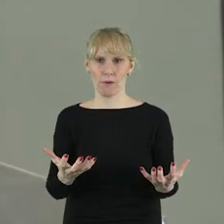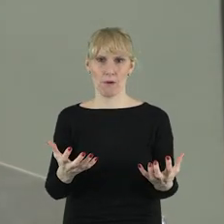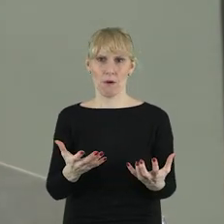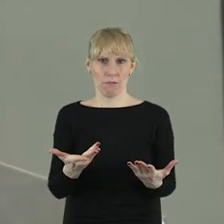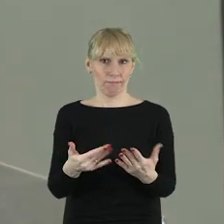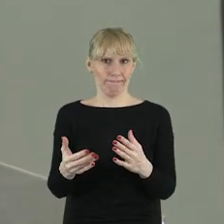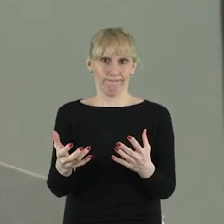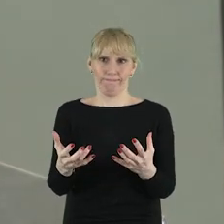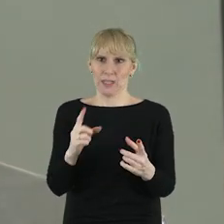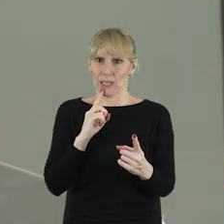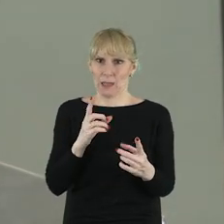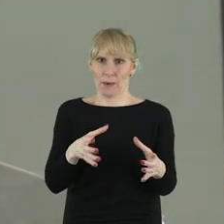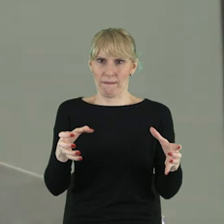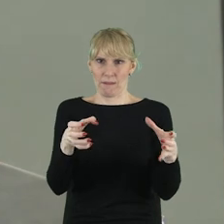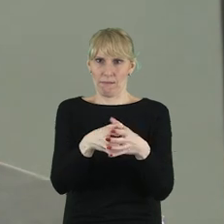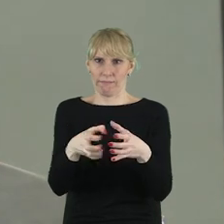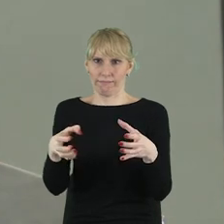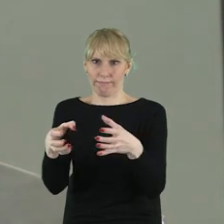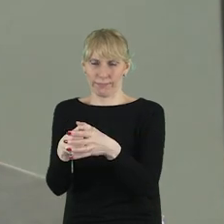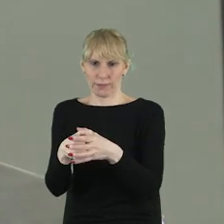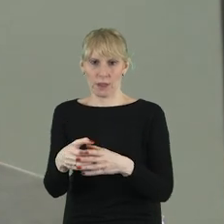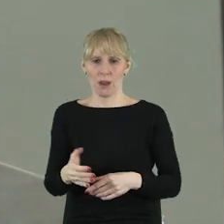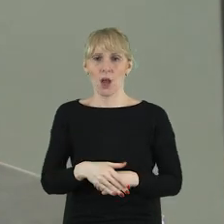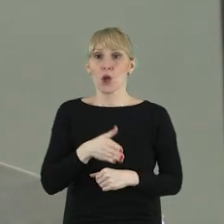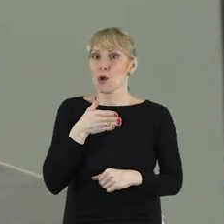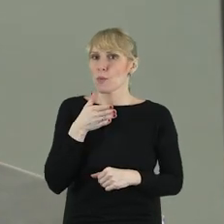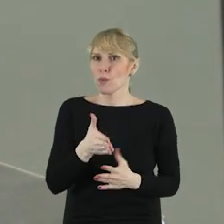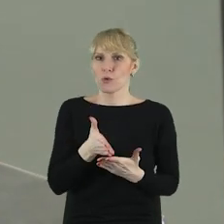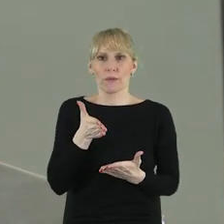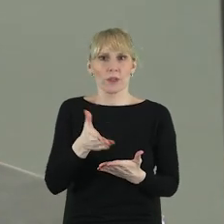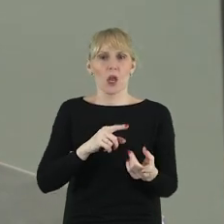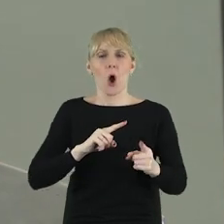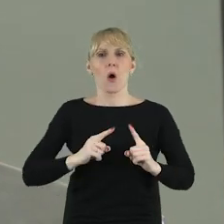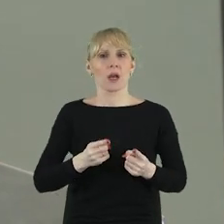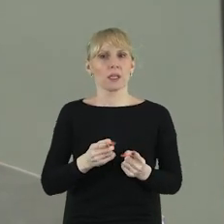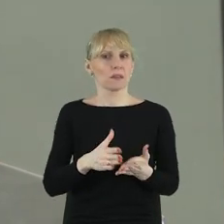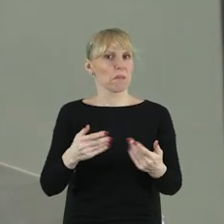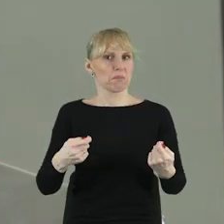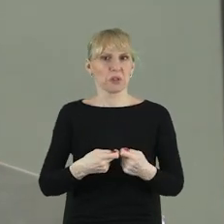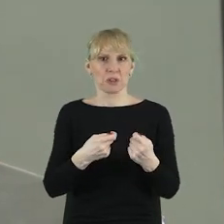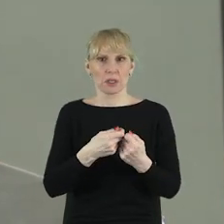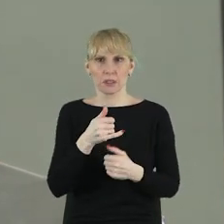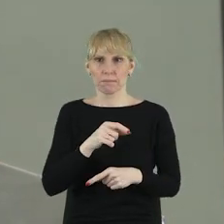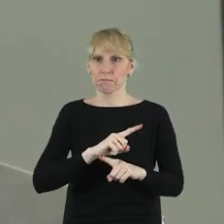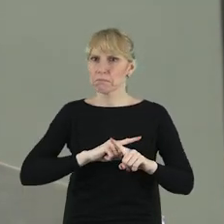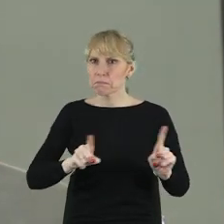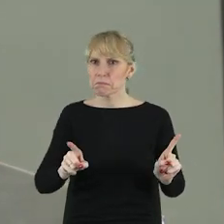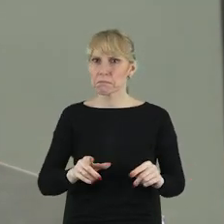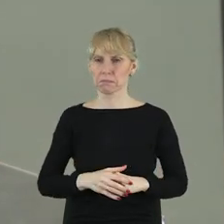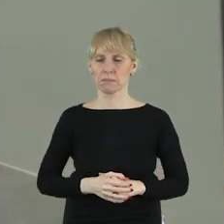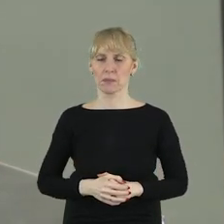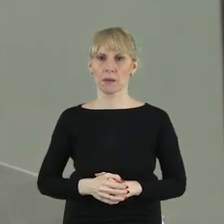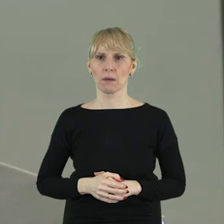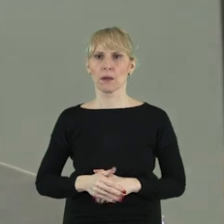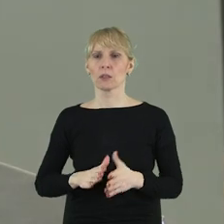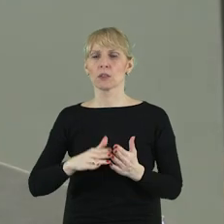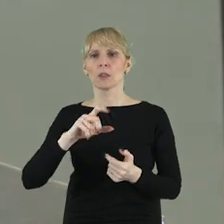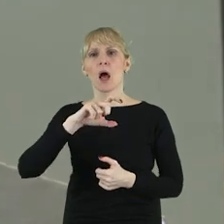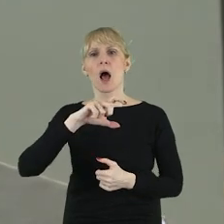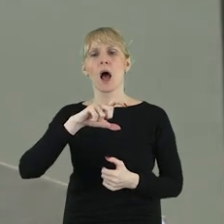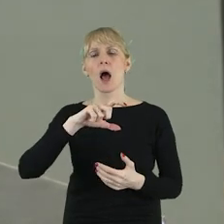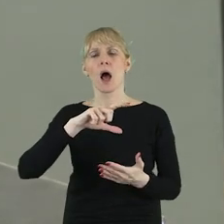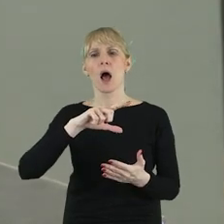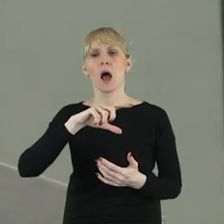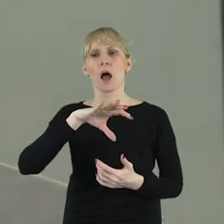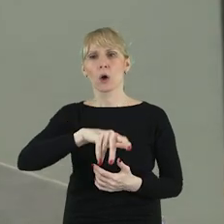i nikomu nie wolno w tej organizacji potem przeszkadzać. Bo to, co wszyscy robią, czy to te